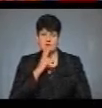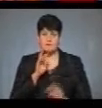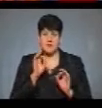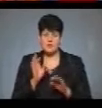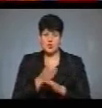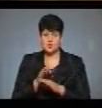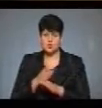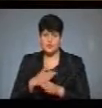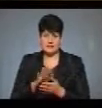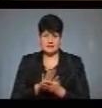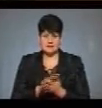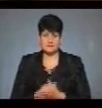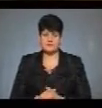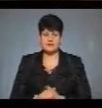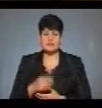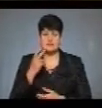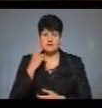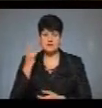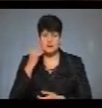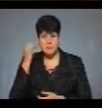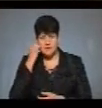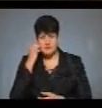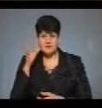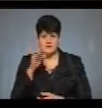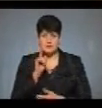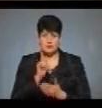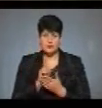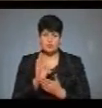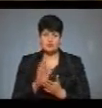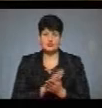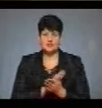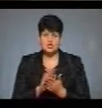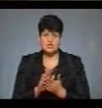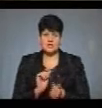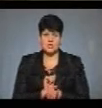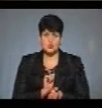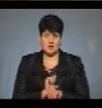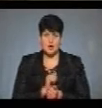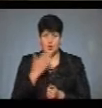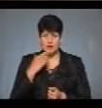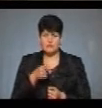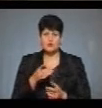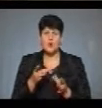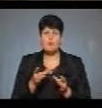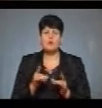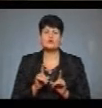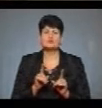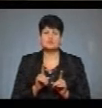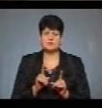сортувати сміття. Завжди треба пам'ятати, все повинно бути чисте і сухе. Коли воно мокре, воно що? Там що?